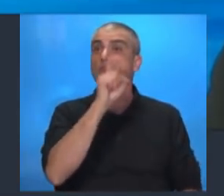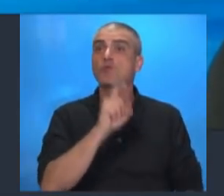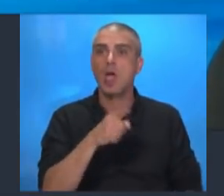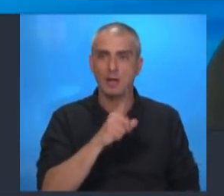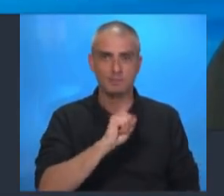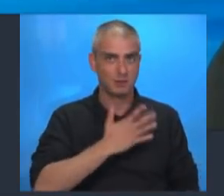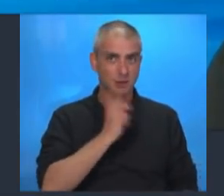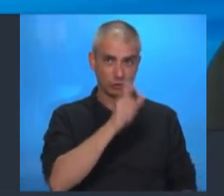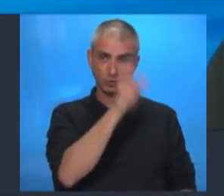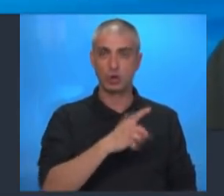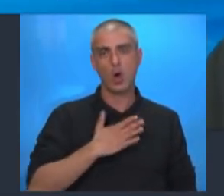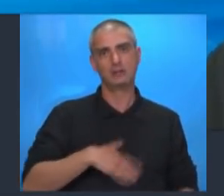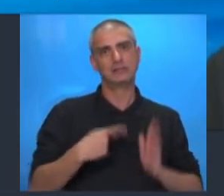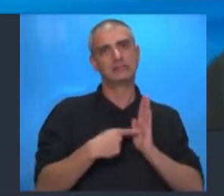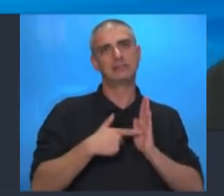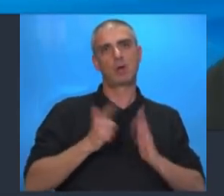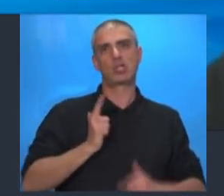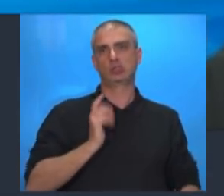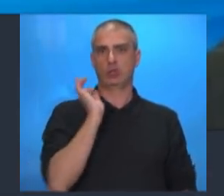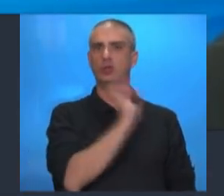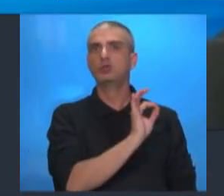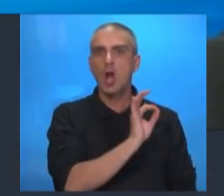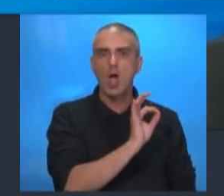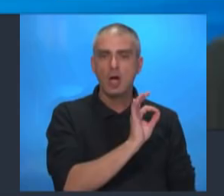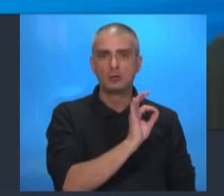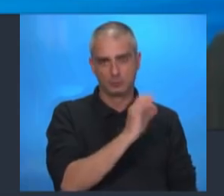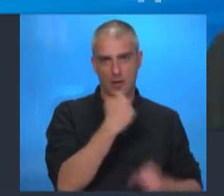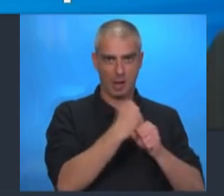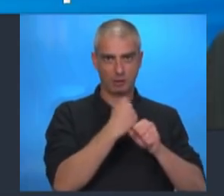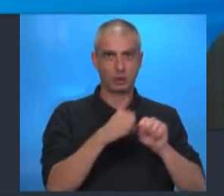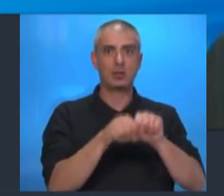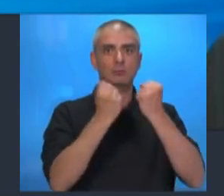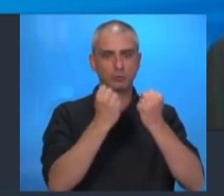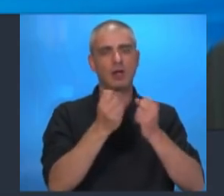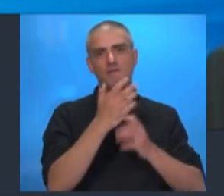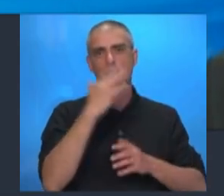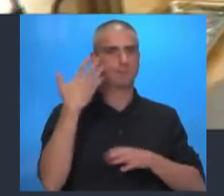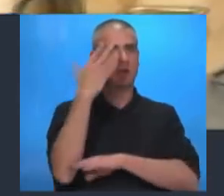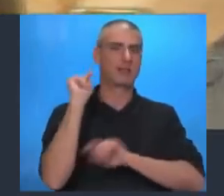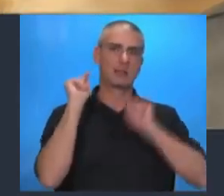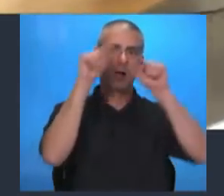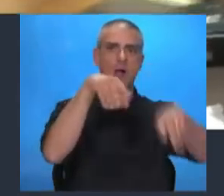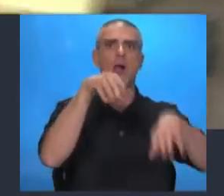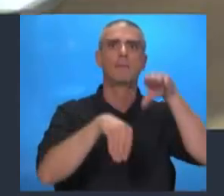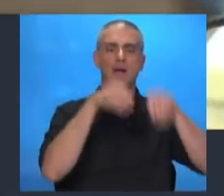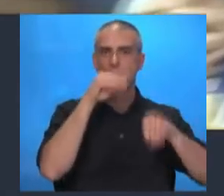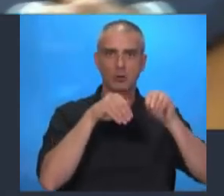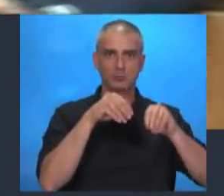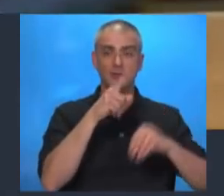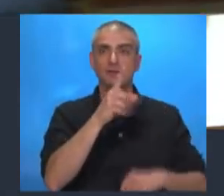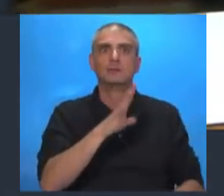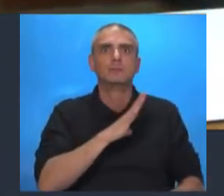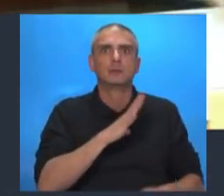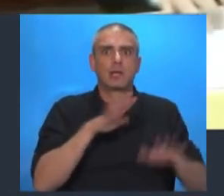שרוצה מסיבות פרסונליות לייצר משבר ולהוביל את המדינה לבחירות ומסכן